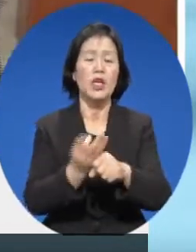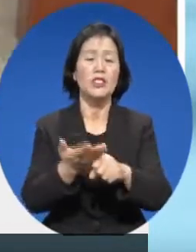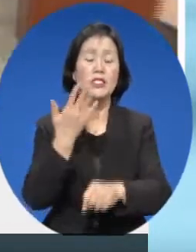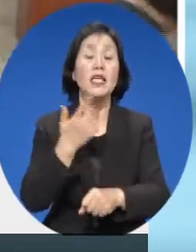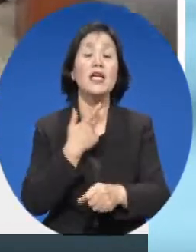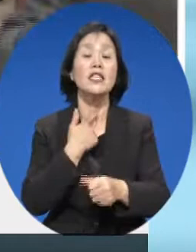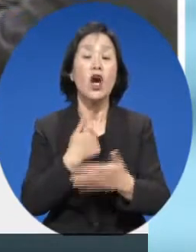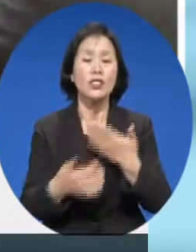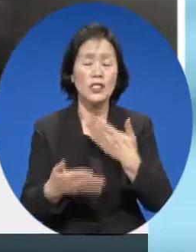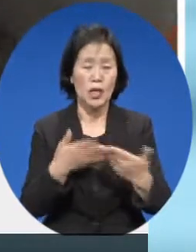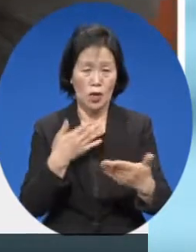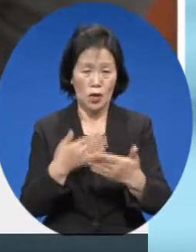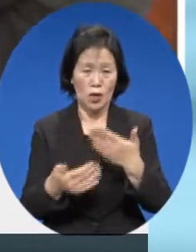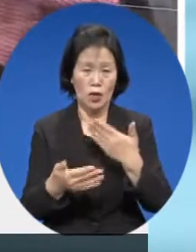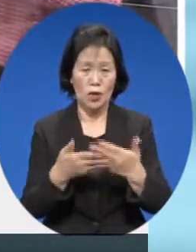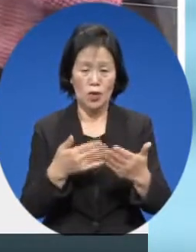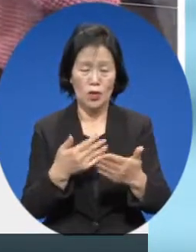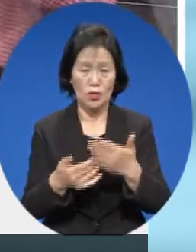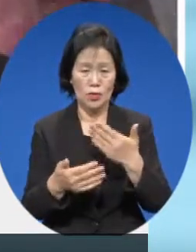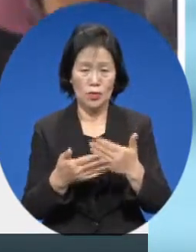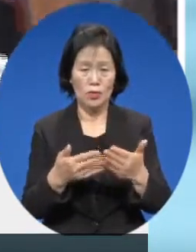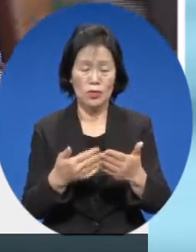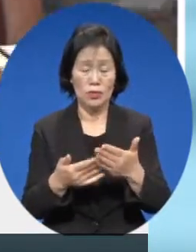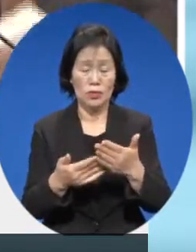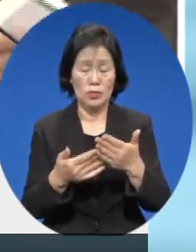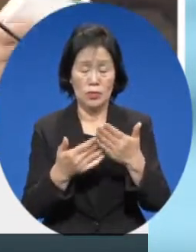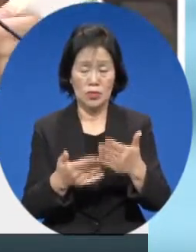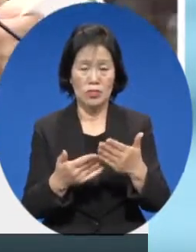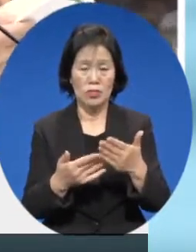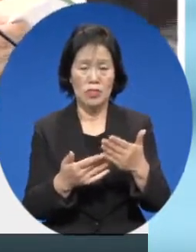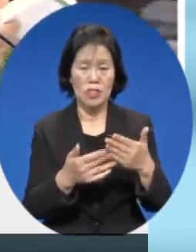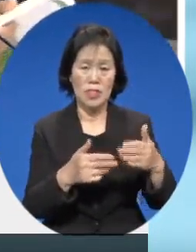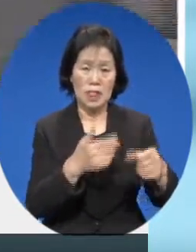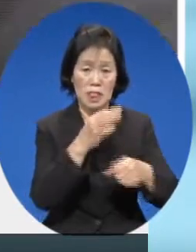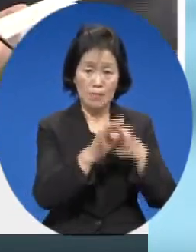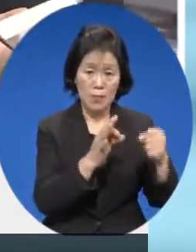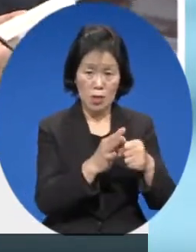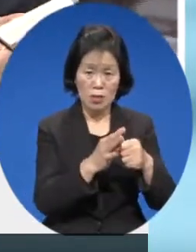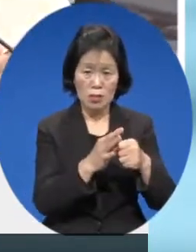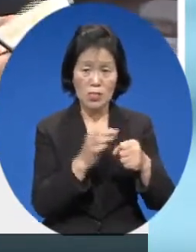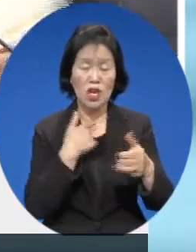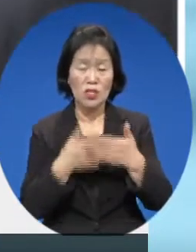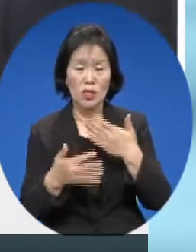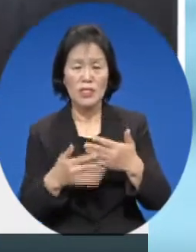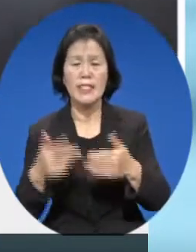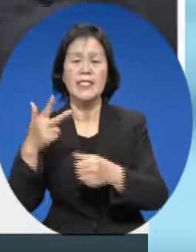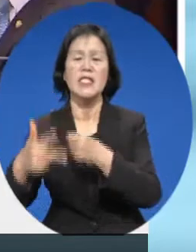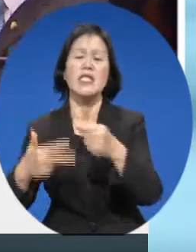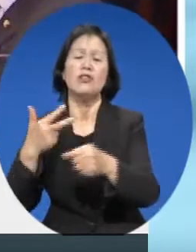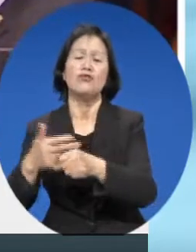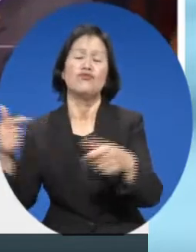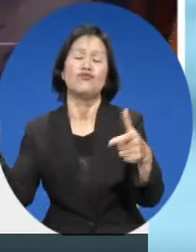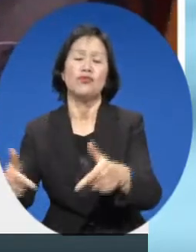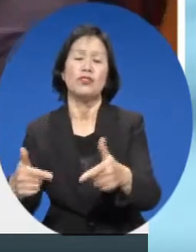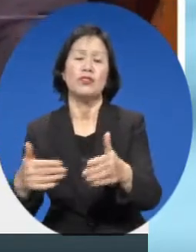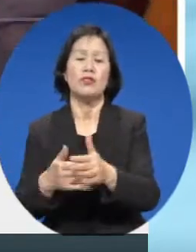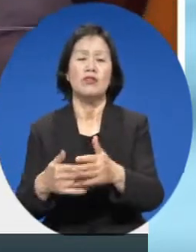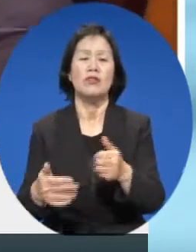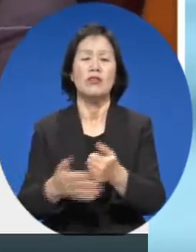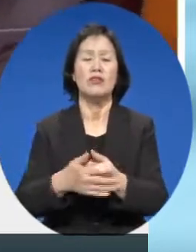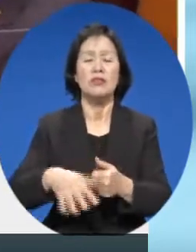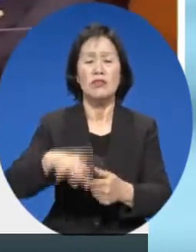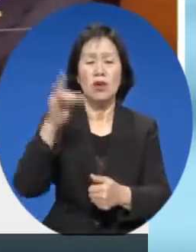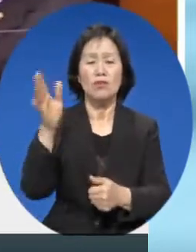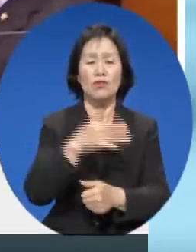직에 있었던 사람을 공수 수사 쳐 검사로 임명할 수 있는데 이제 이걸 7년으로 낮추는 아니네 사실은 이게 처음부터 10년